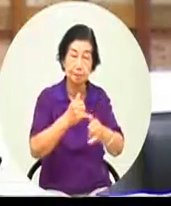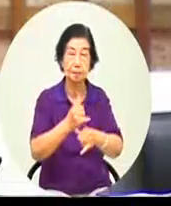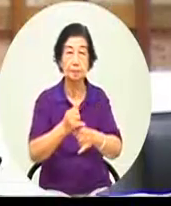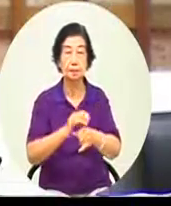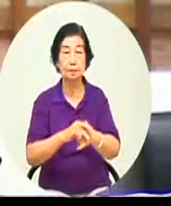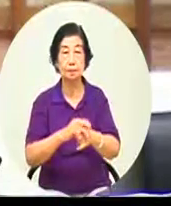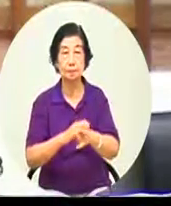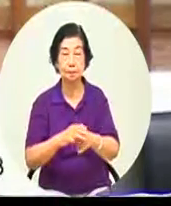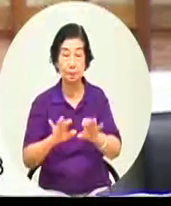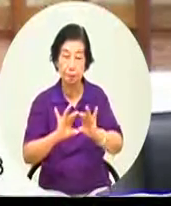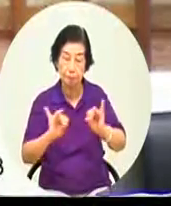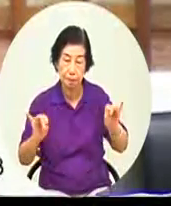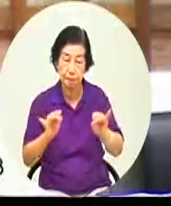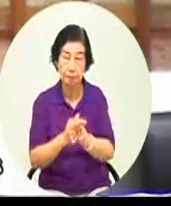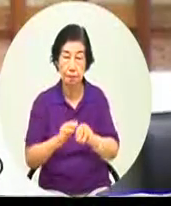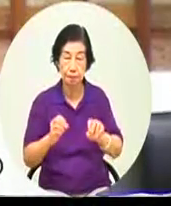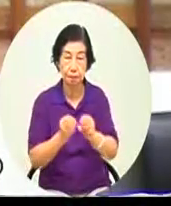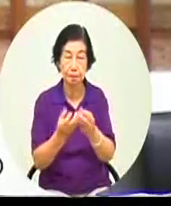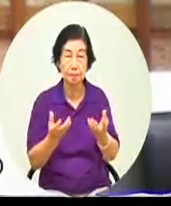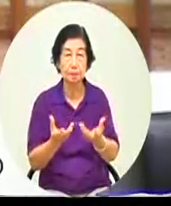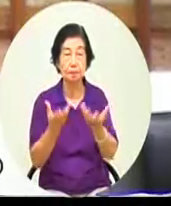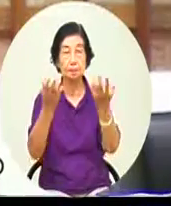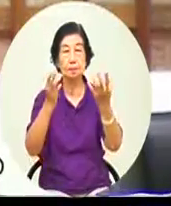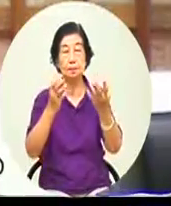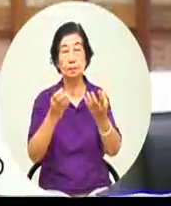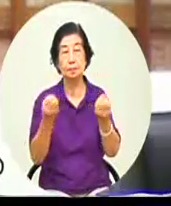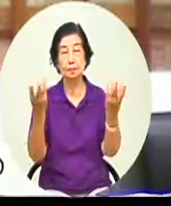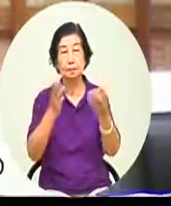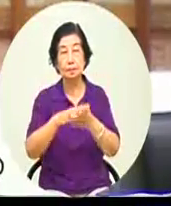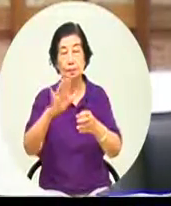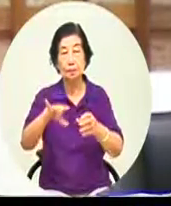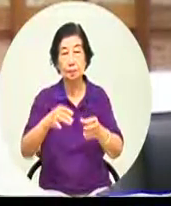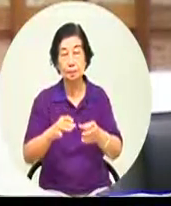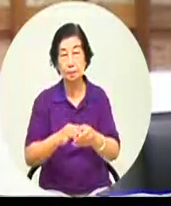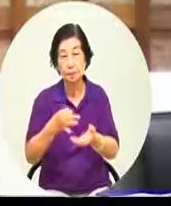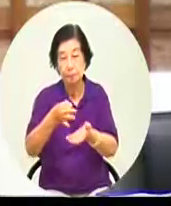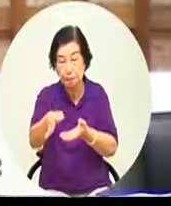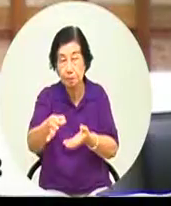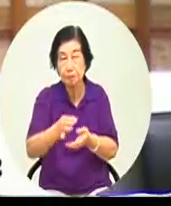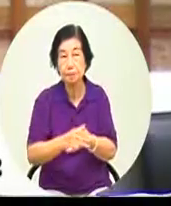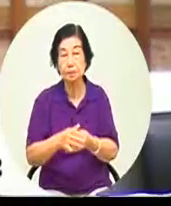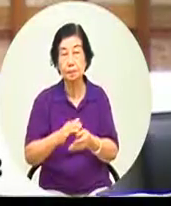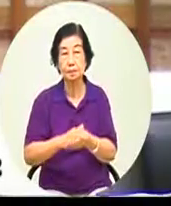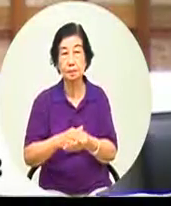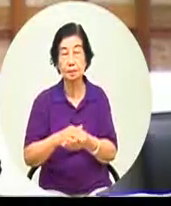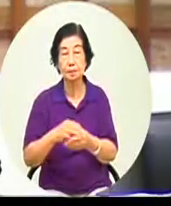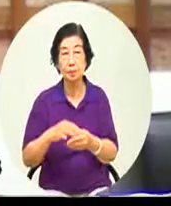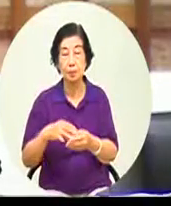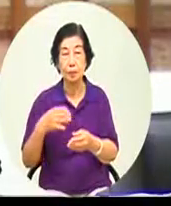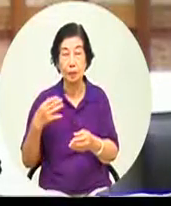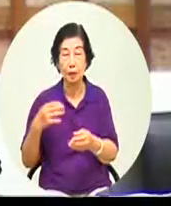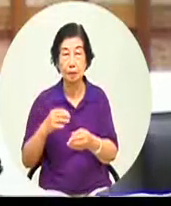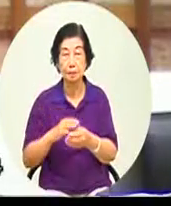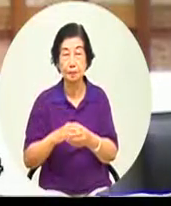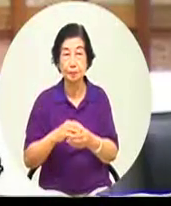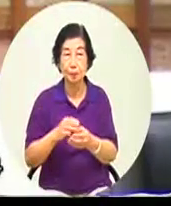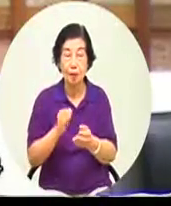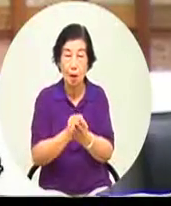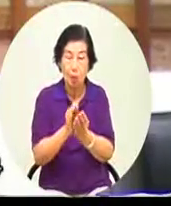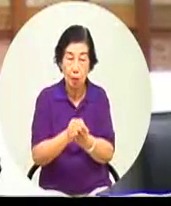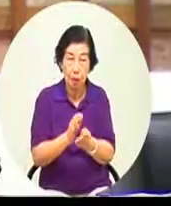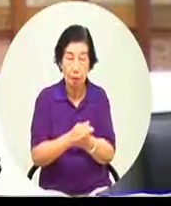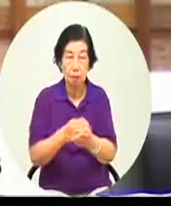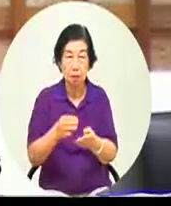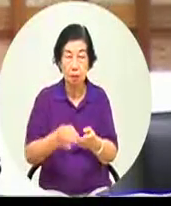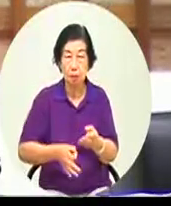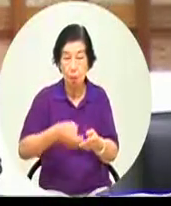金，借由土地的一个这个标租来产生的一个这50年